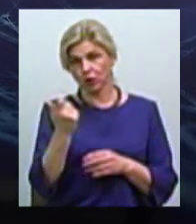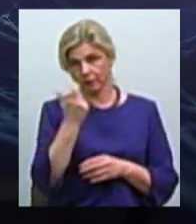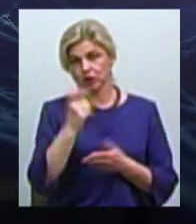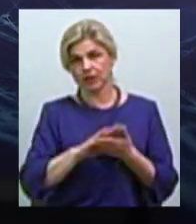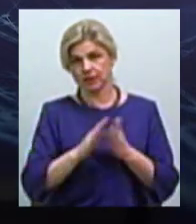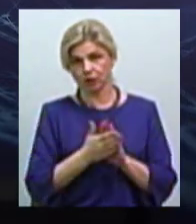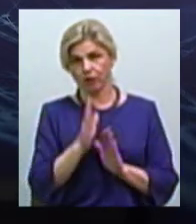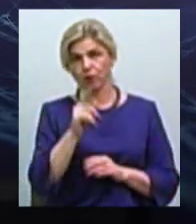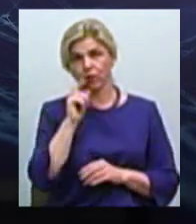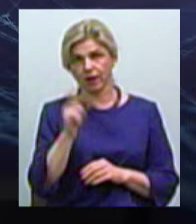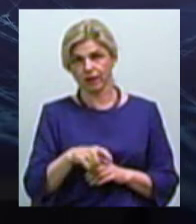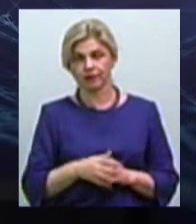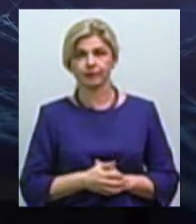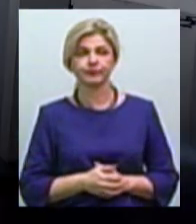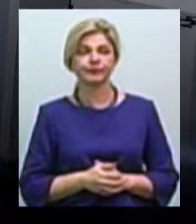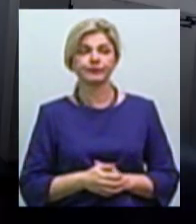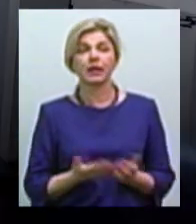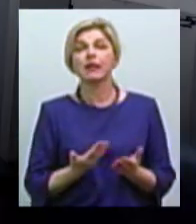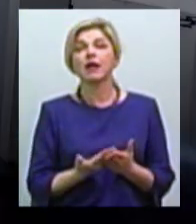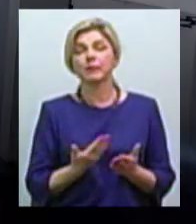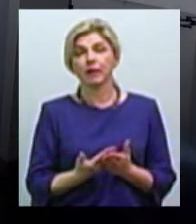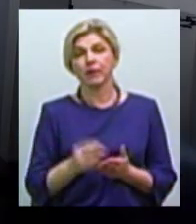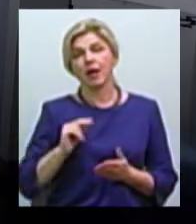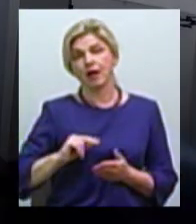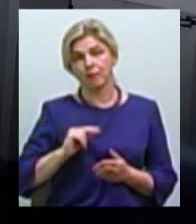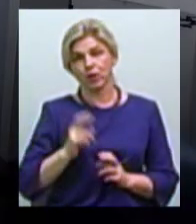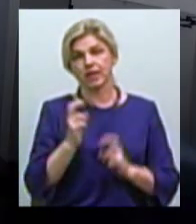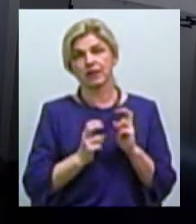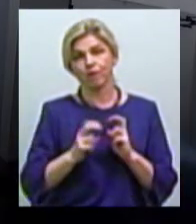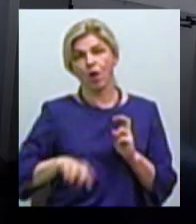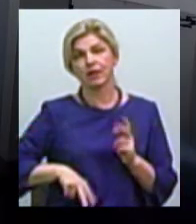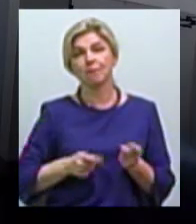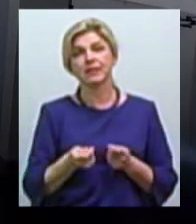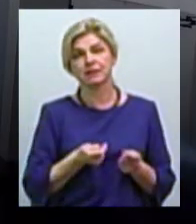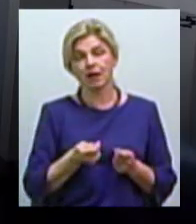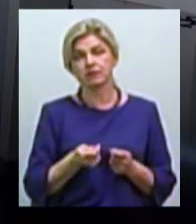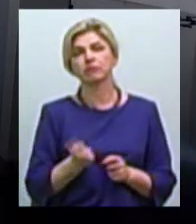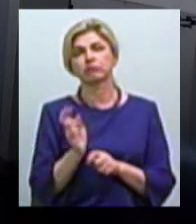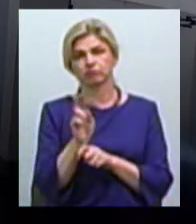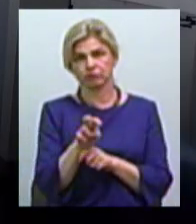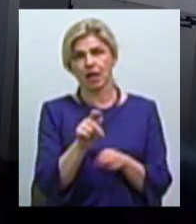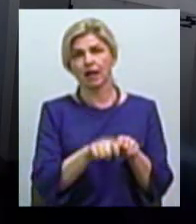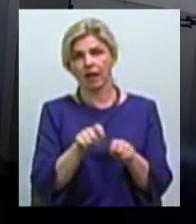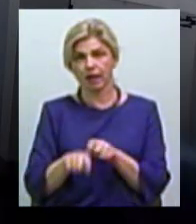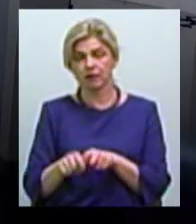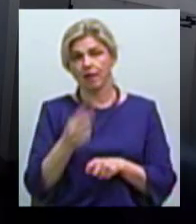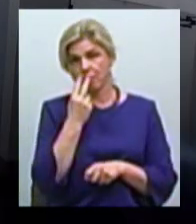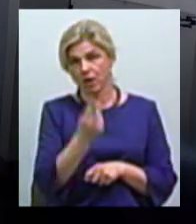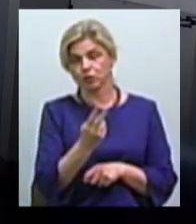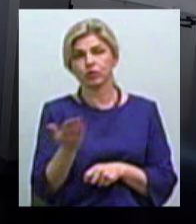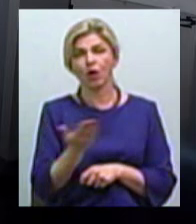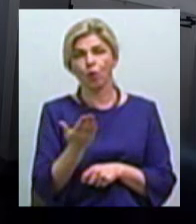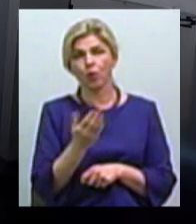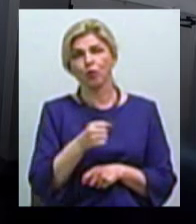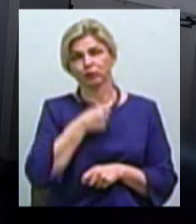країні. А скажіть, будь ласка, Світлана, наприклад, співробітники заводської адміністрації, вони йдуть у рейд і бачать якусь